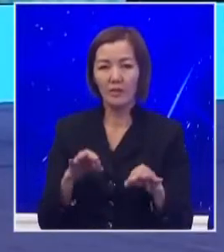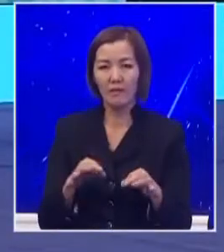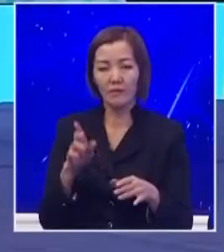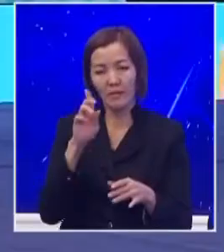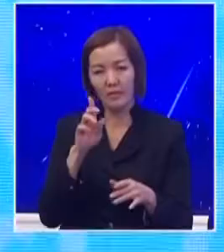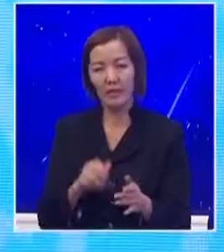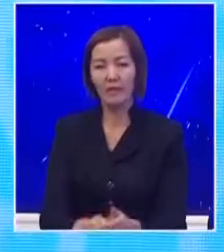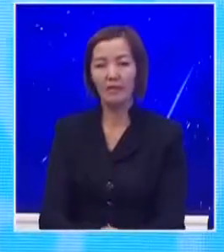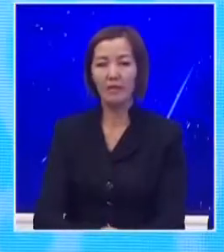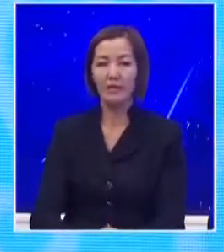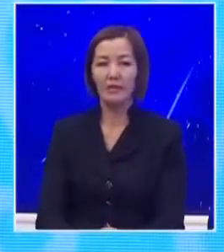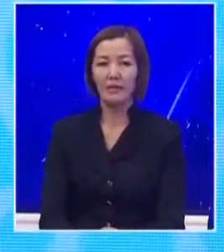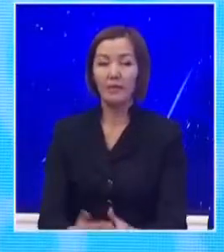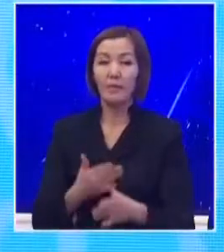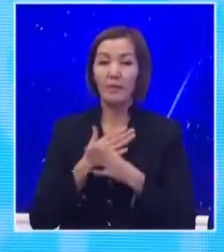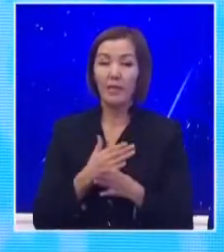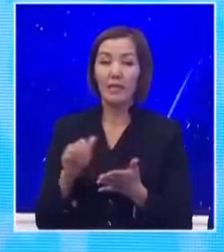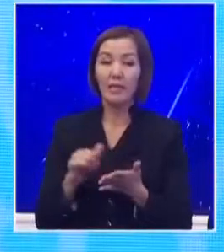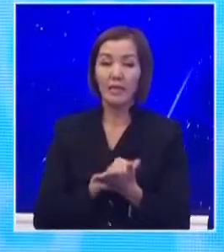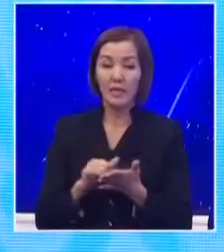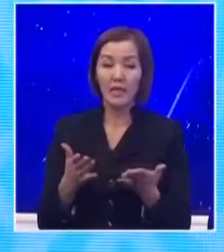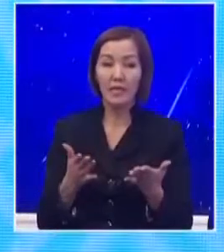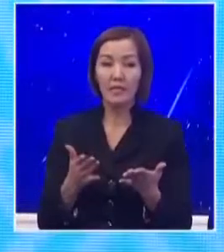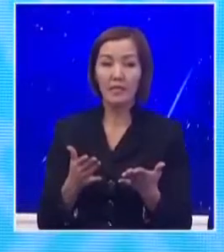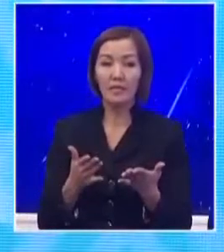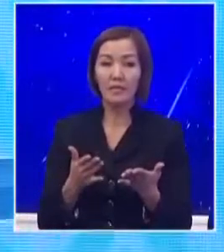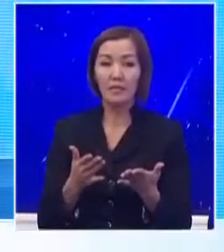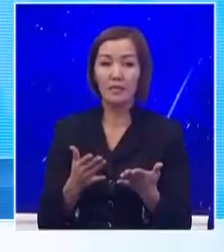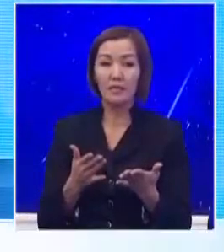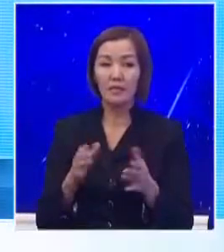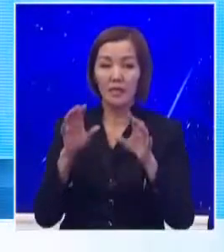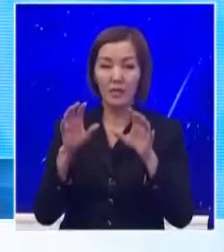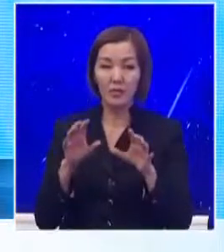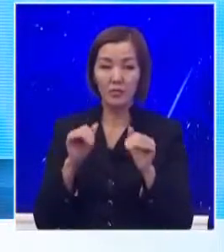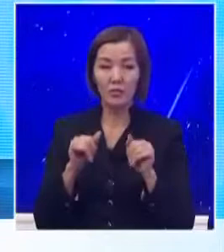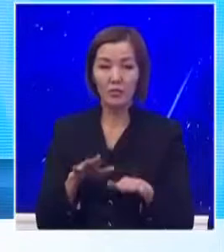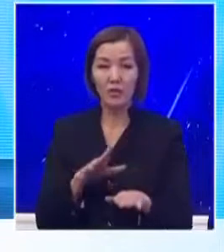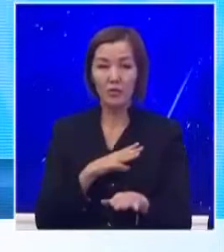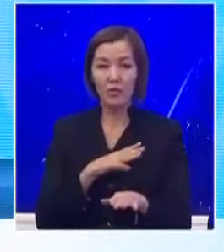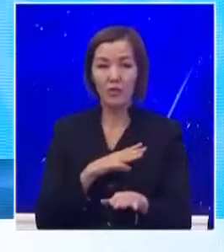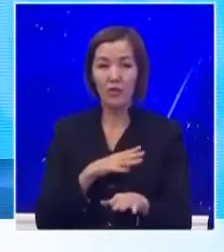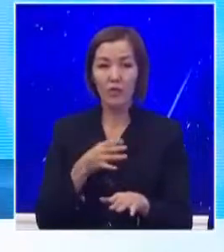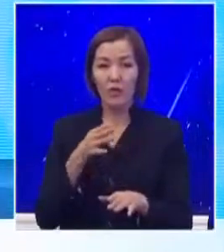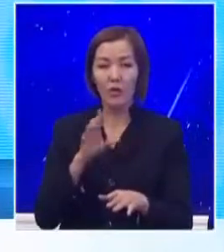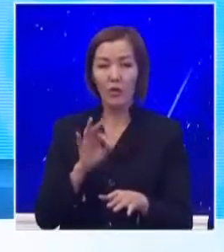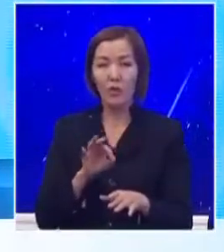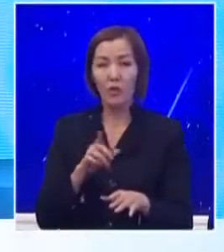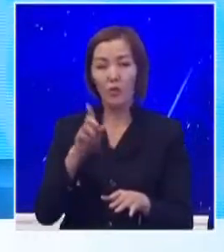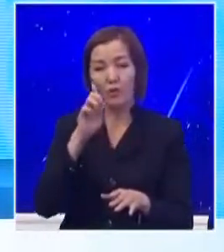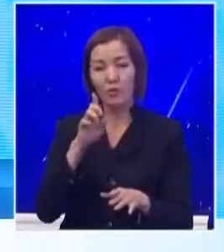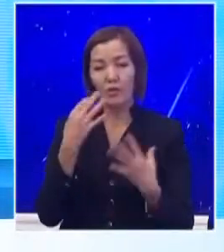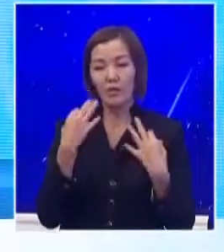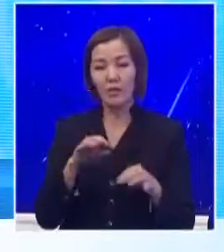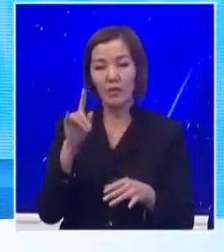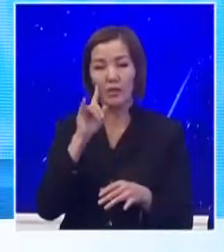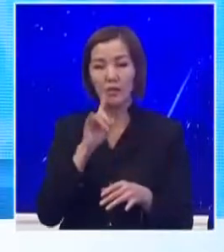страны. Благодаря декларации приняли конституционный закон о государственной независимости